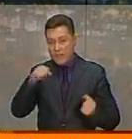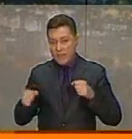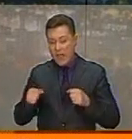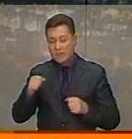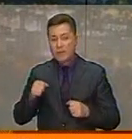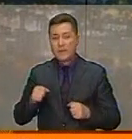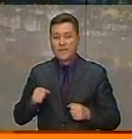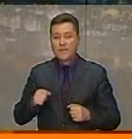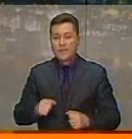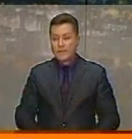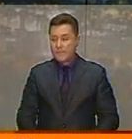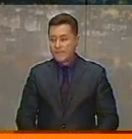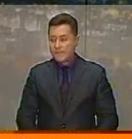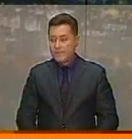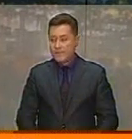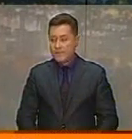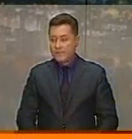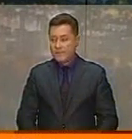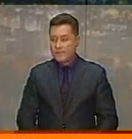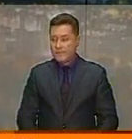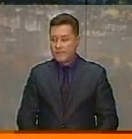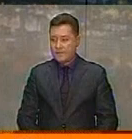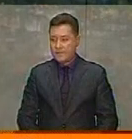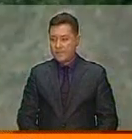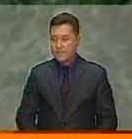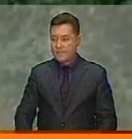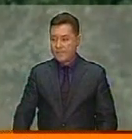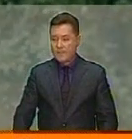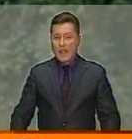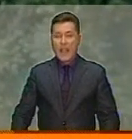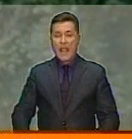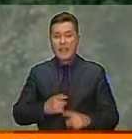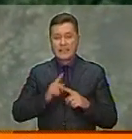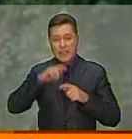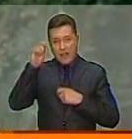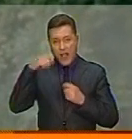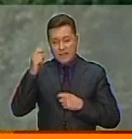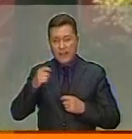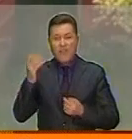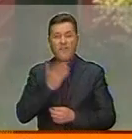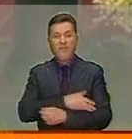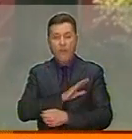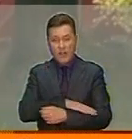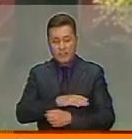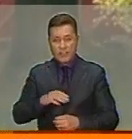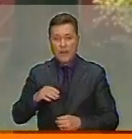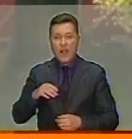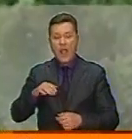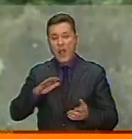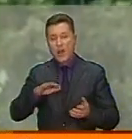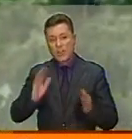кермувальники - це живі пасажири Дмитро летвиненко продовжить ці кадри знято влітку у Польщі розбився український